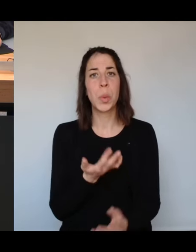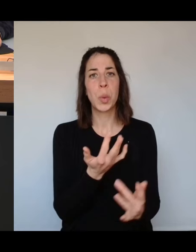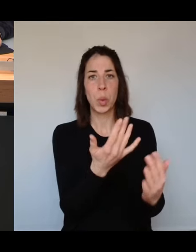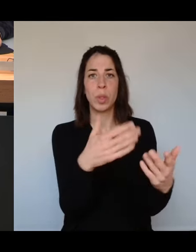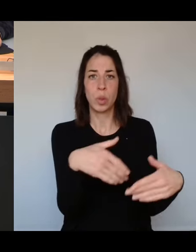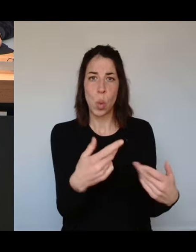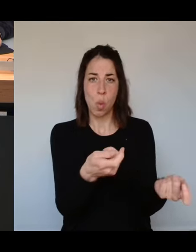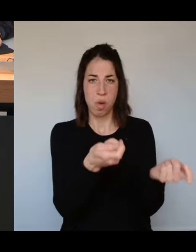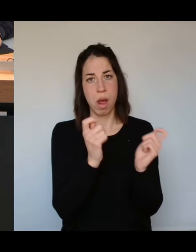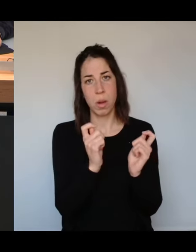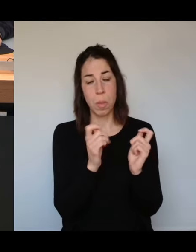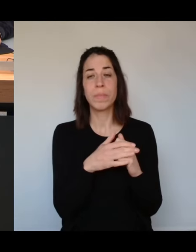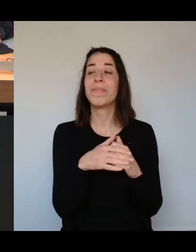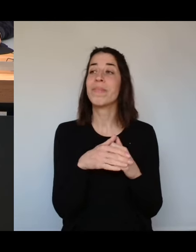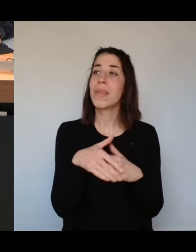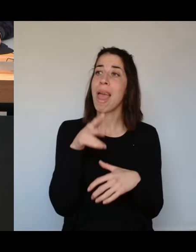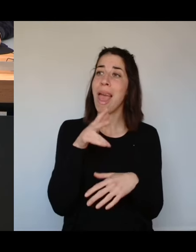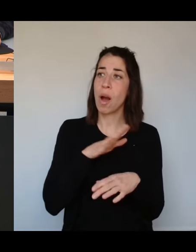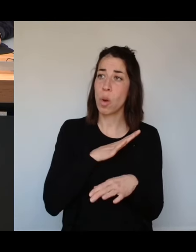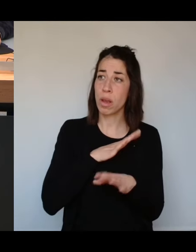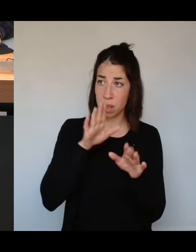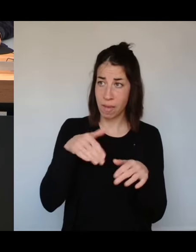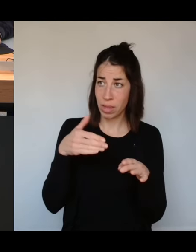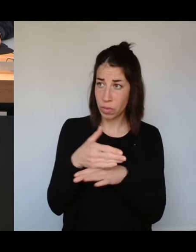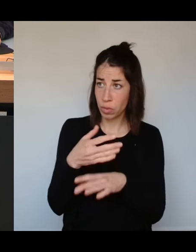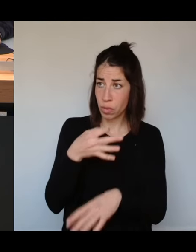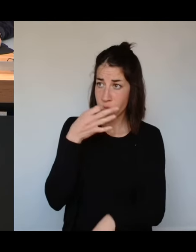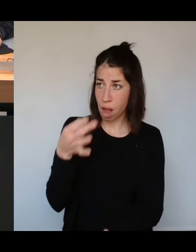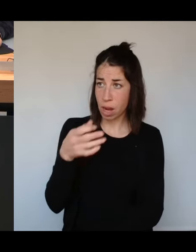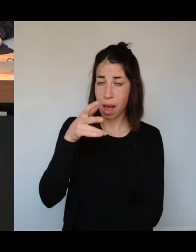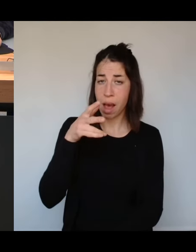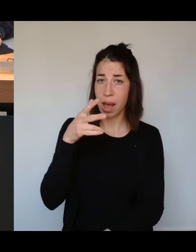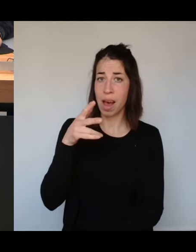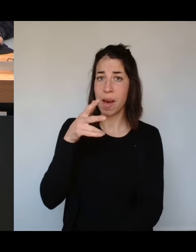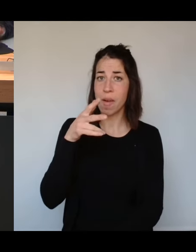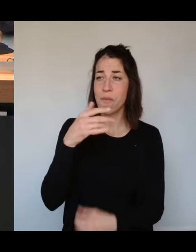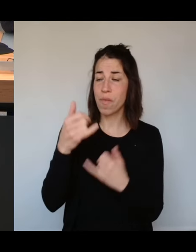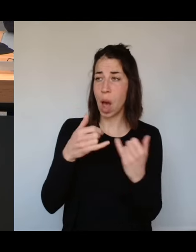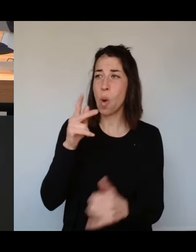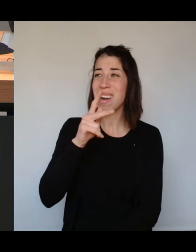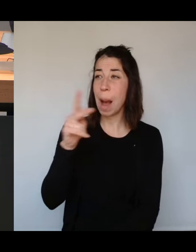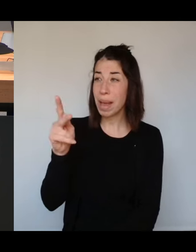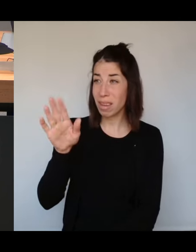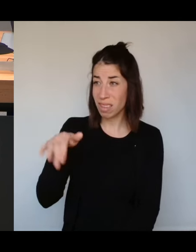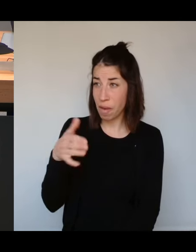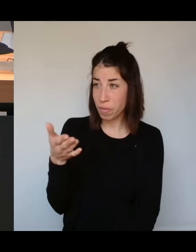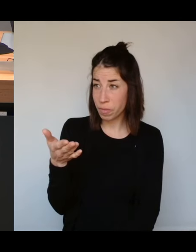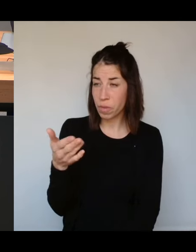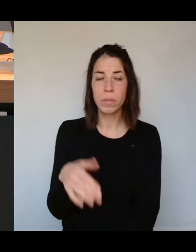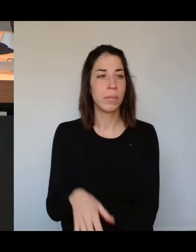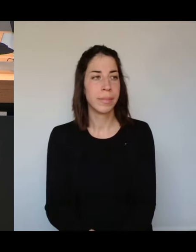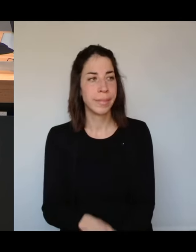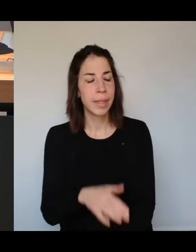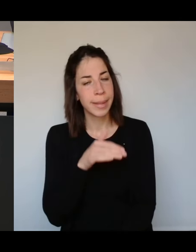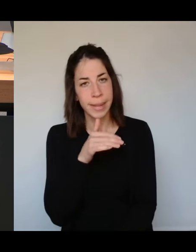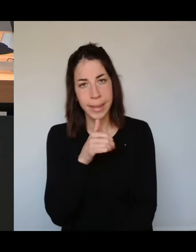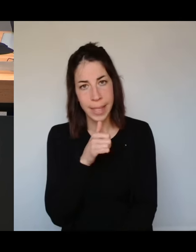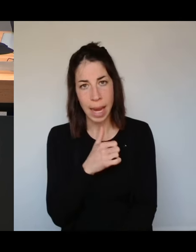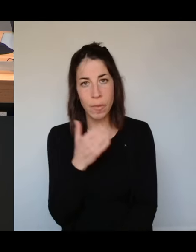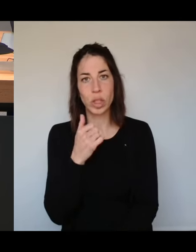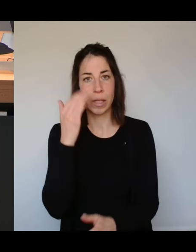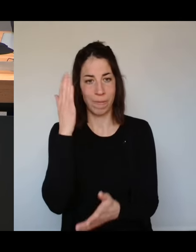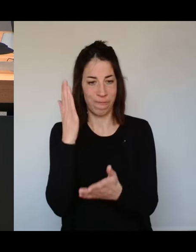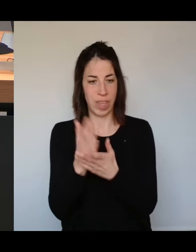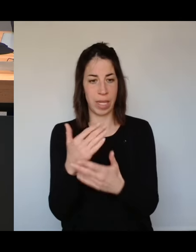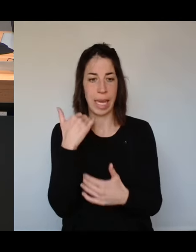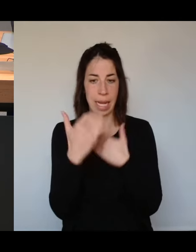Nein, danke. Jetzt möchte ich gerne erst mal sagen, was ich zu dem Konzept insgesamt sagen möchte.